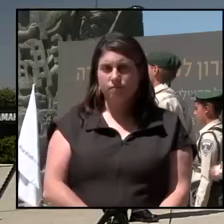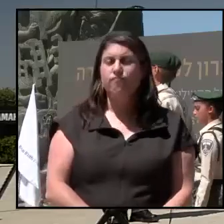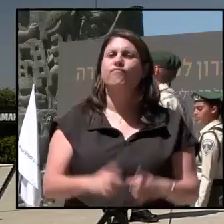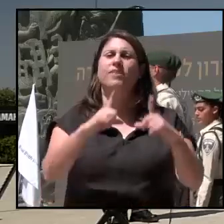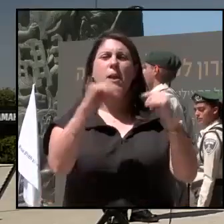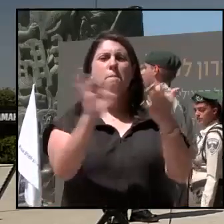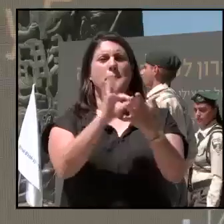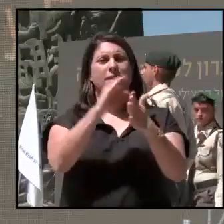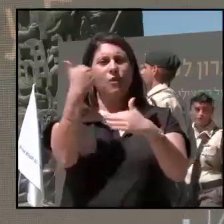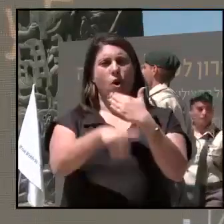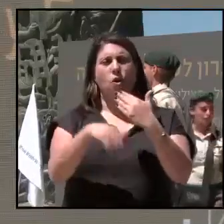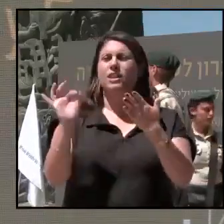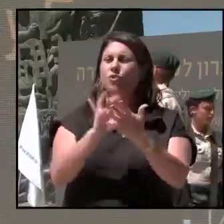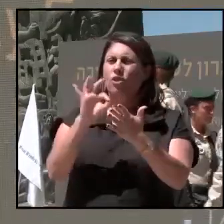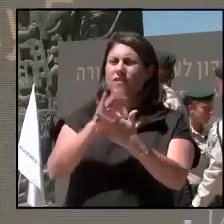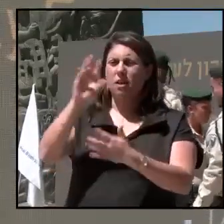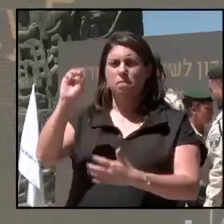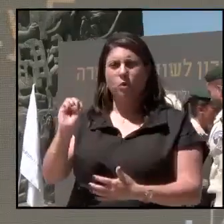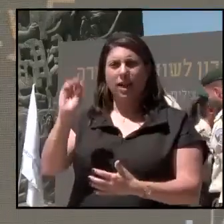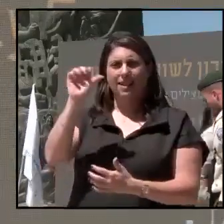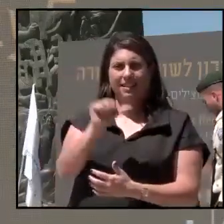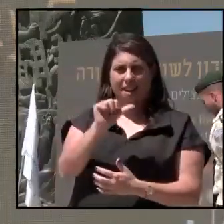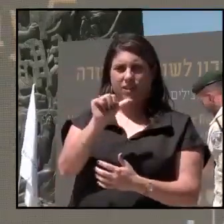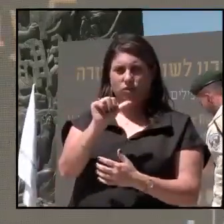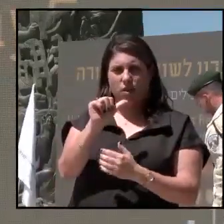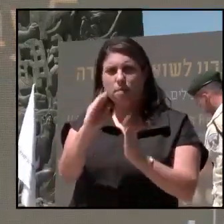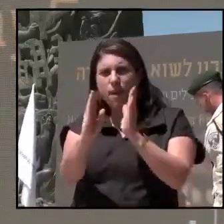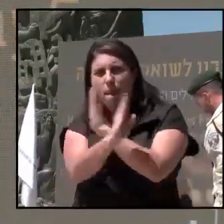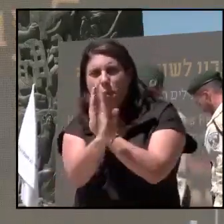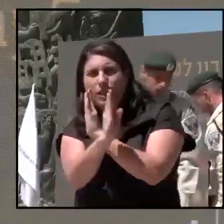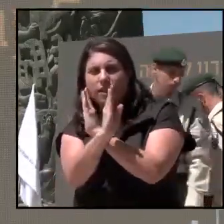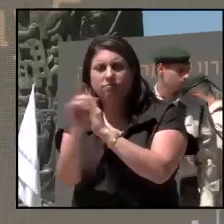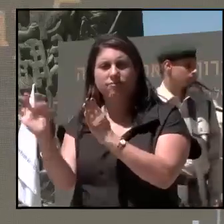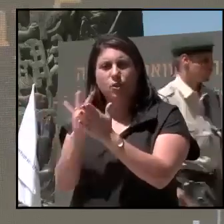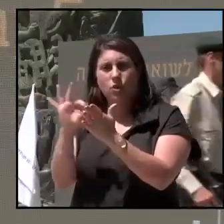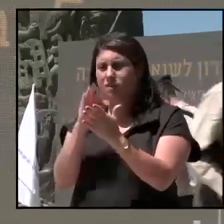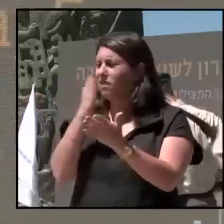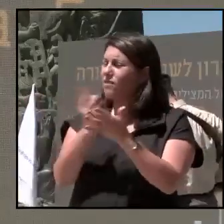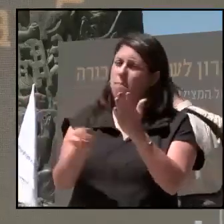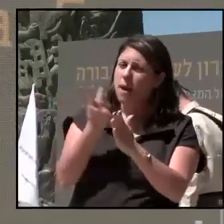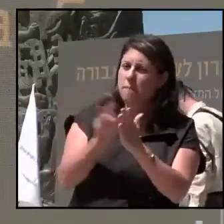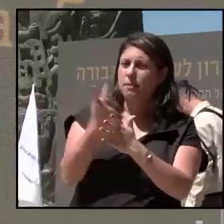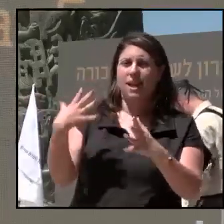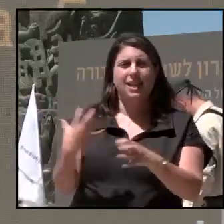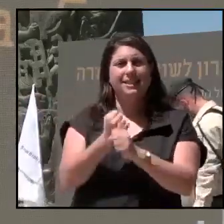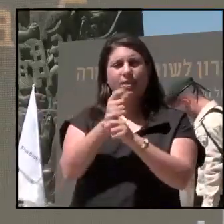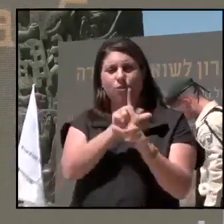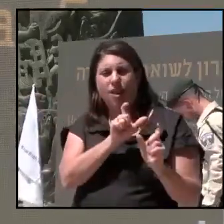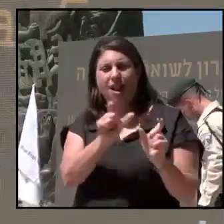במכתבו האחרון כותב מרדכי אנילביץ' מהבונקר: כבר פעמיים הצלחנו